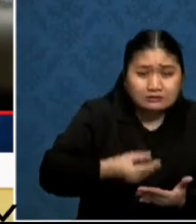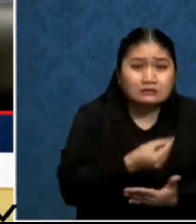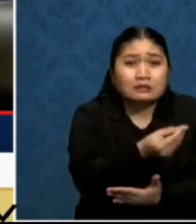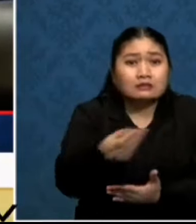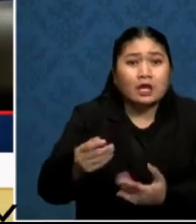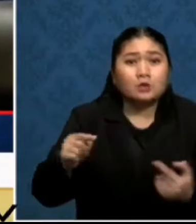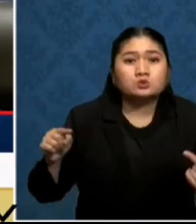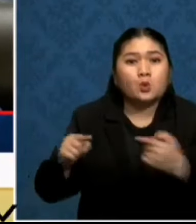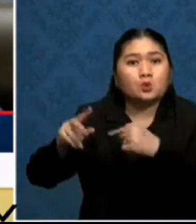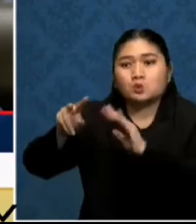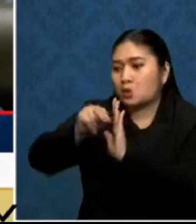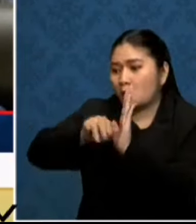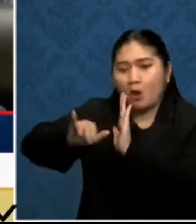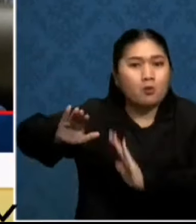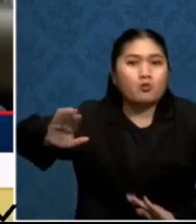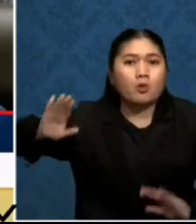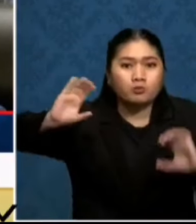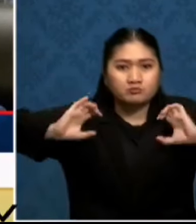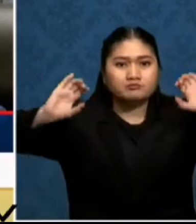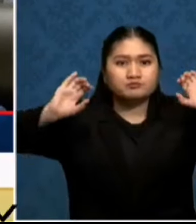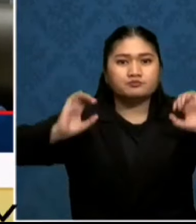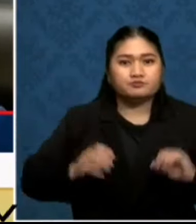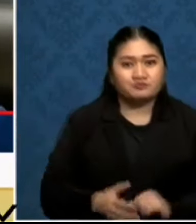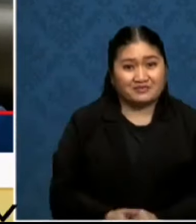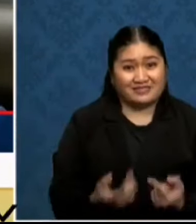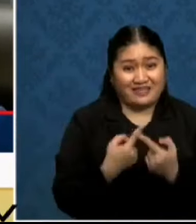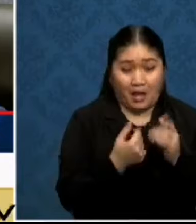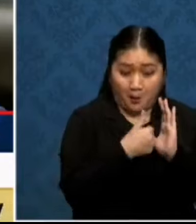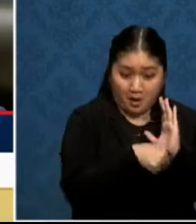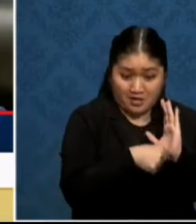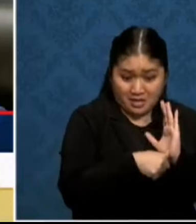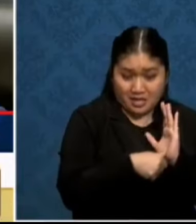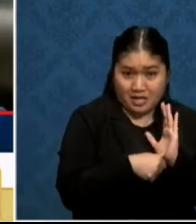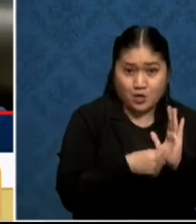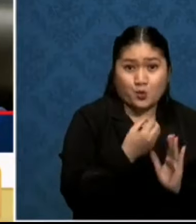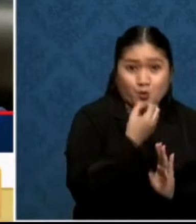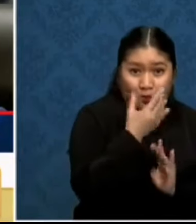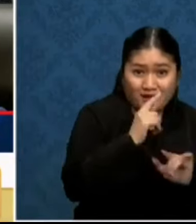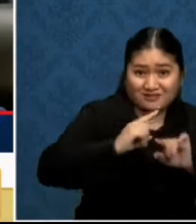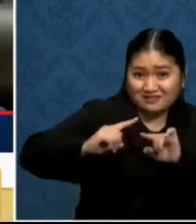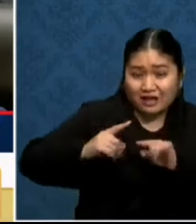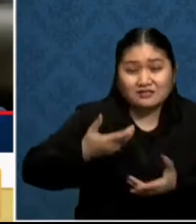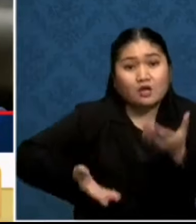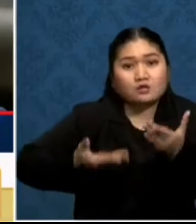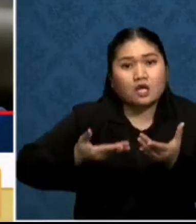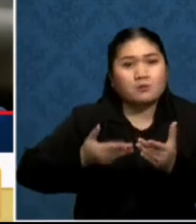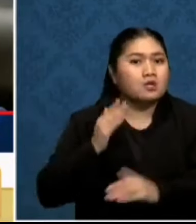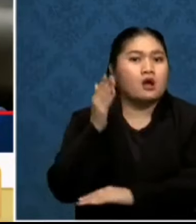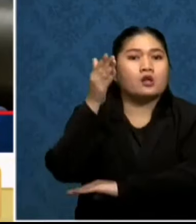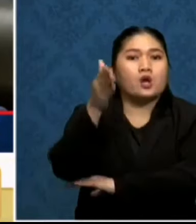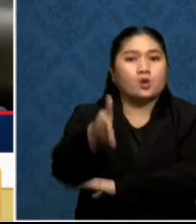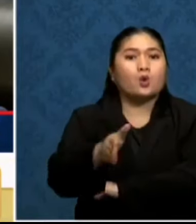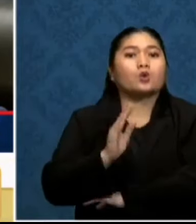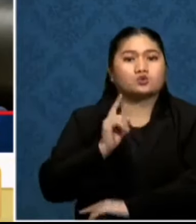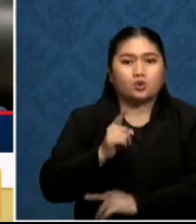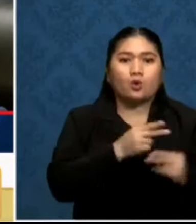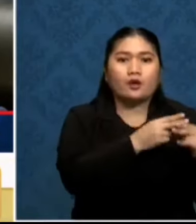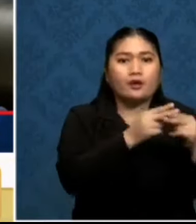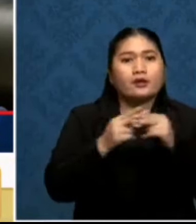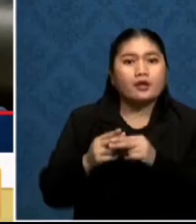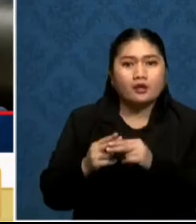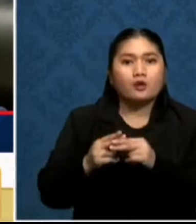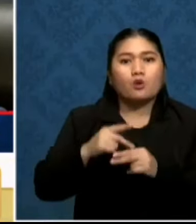นโยบายส่วนการใช้หนี้ทั้งต้นทั้งดอกเป็นเรื่องอนาคตที่ต้องไปใช้หนี้กันเองสำหรับ